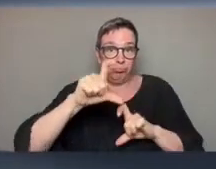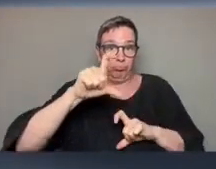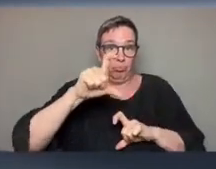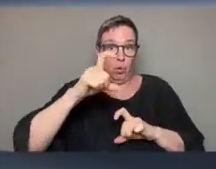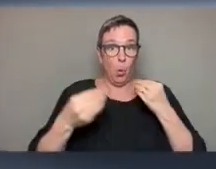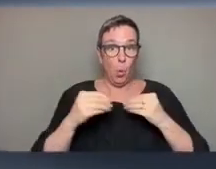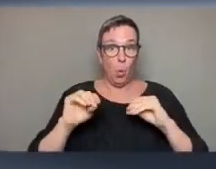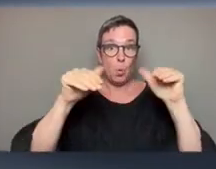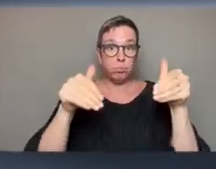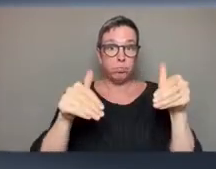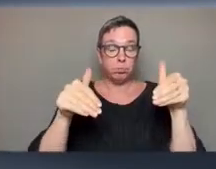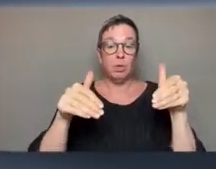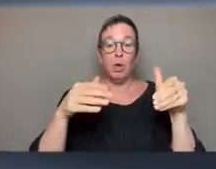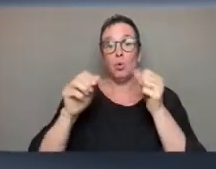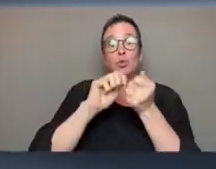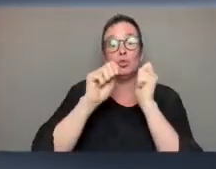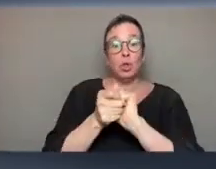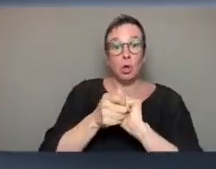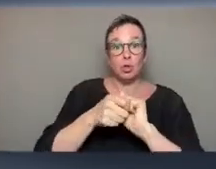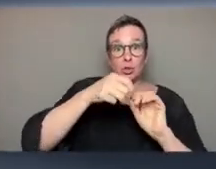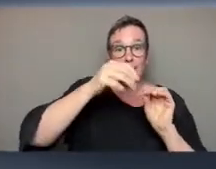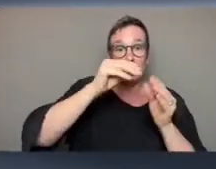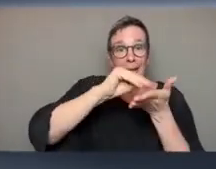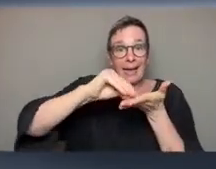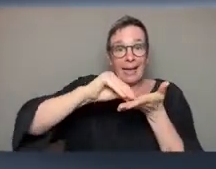de changer la police d'écriture par exemple.